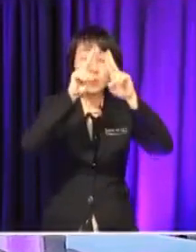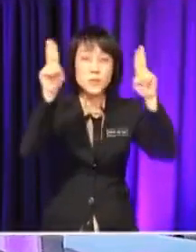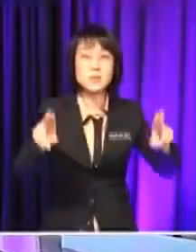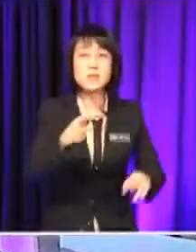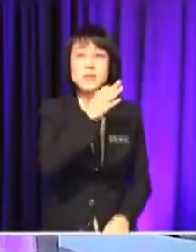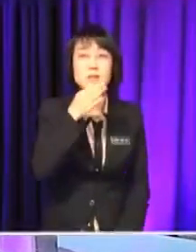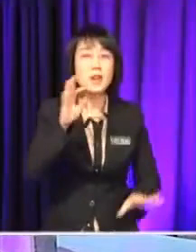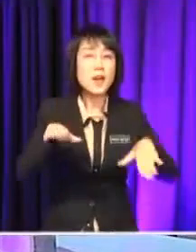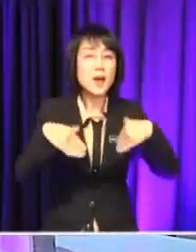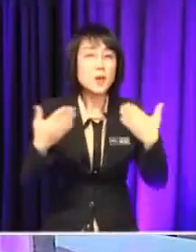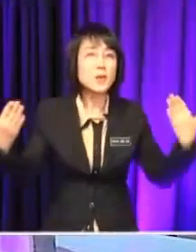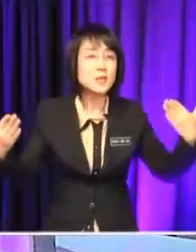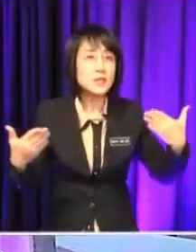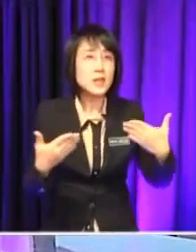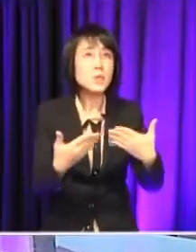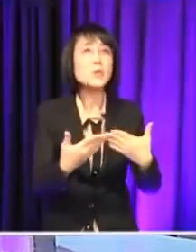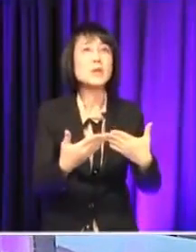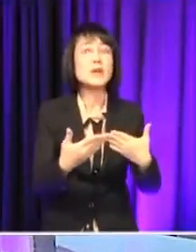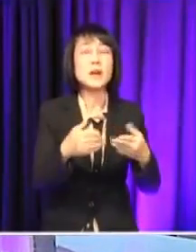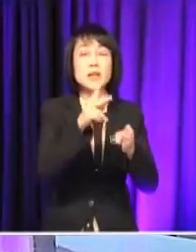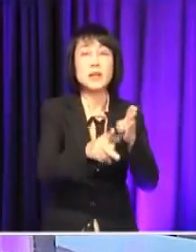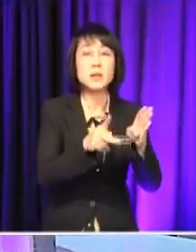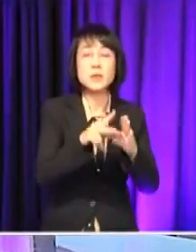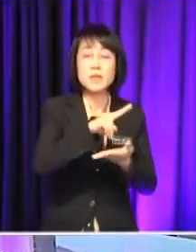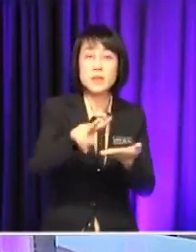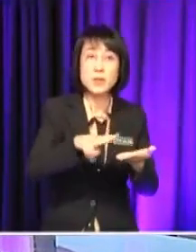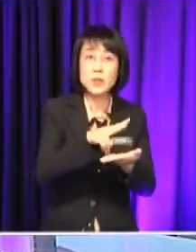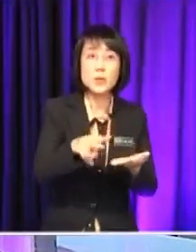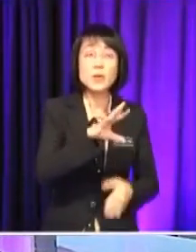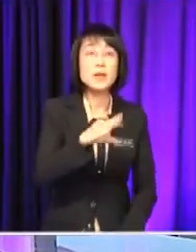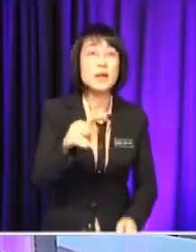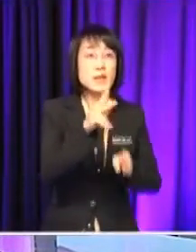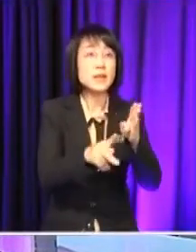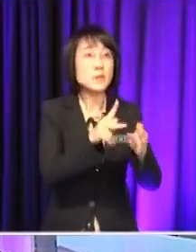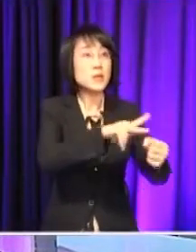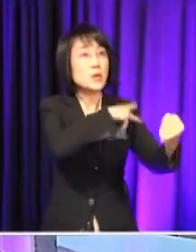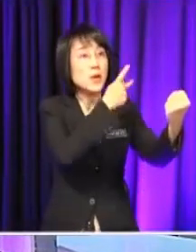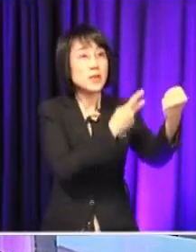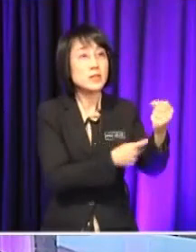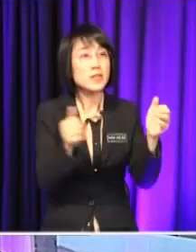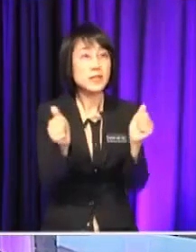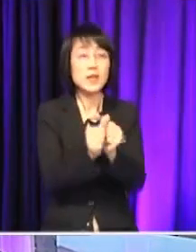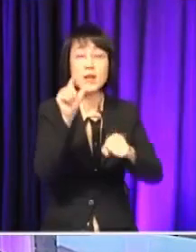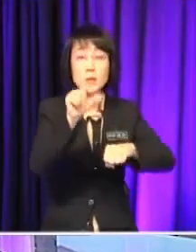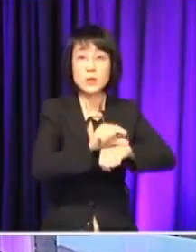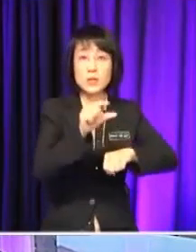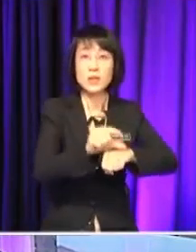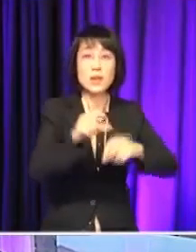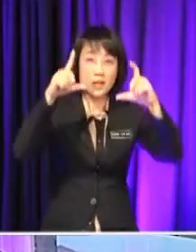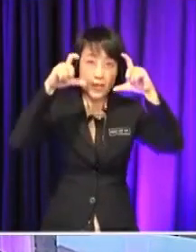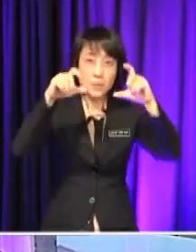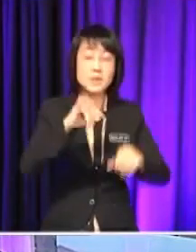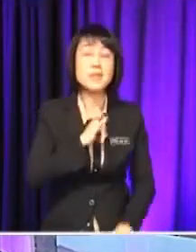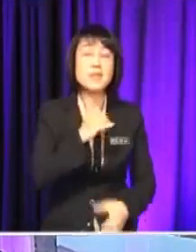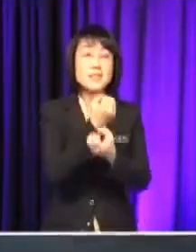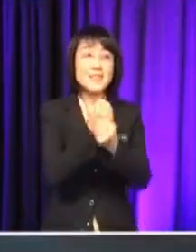untuk menyambungkan kabel video dan juga kabel ee kuase ah dengan menggunakan Camry yang saya